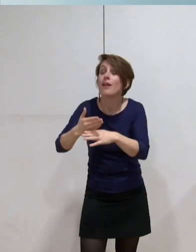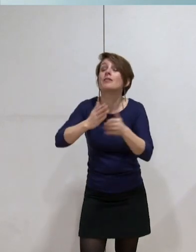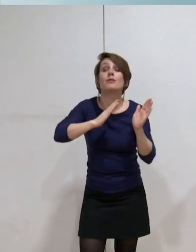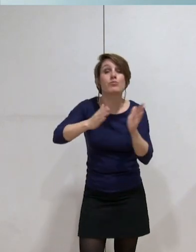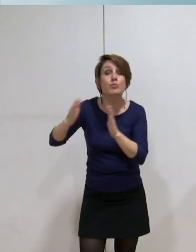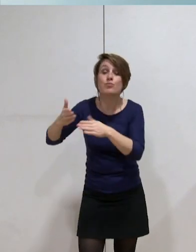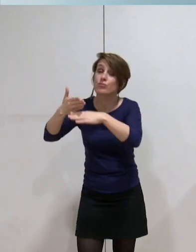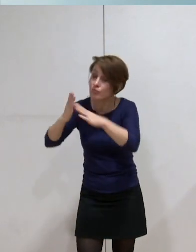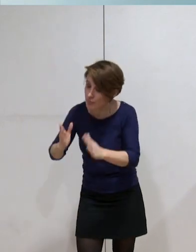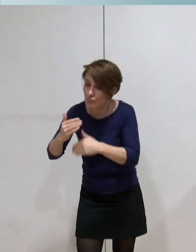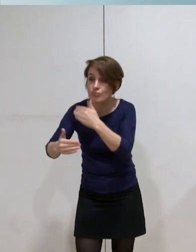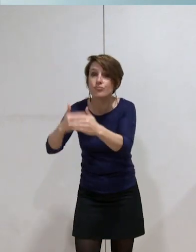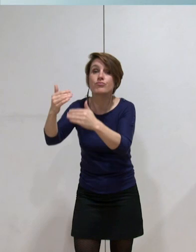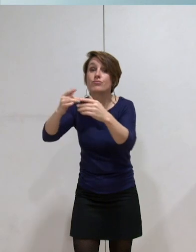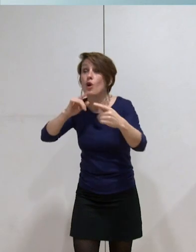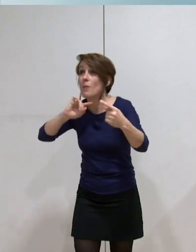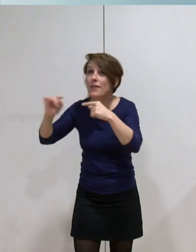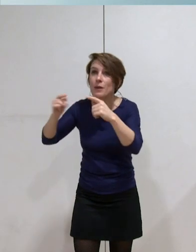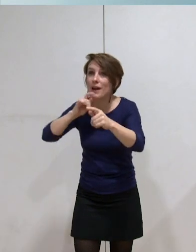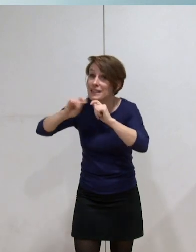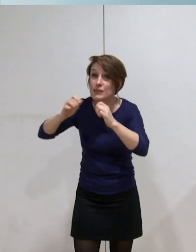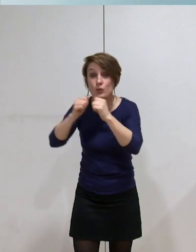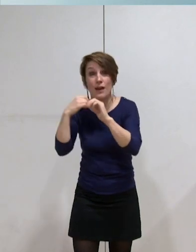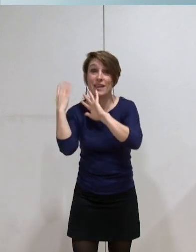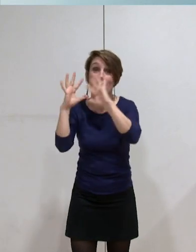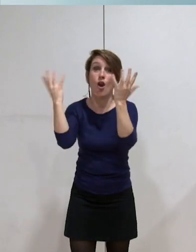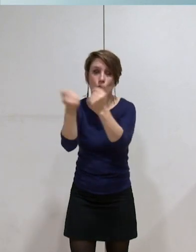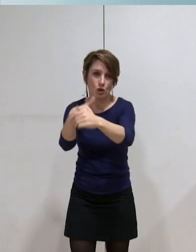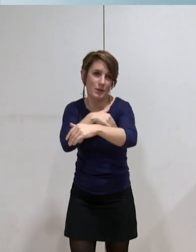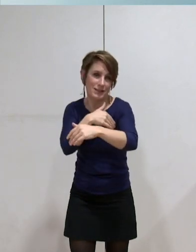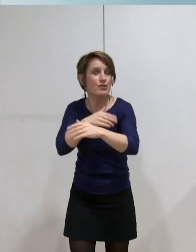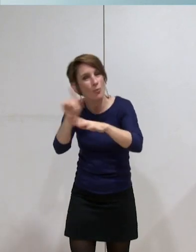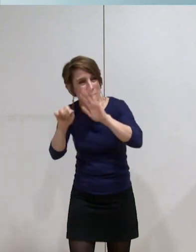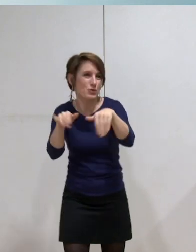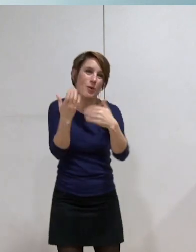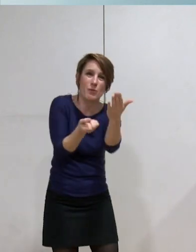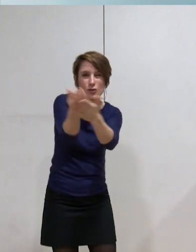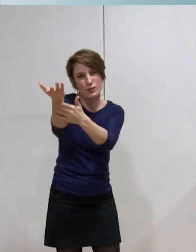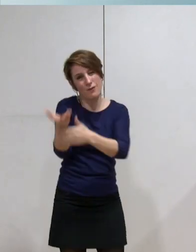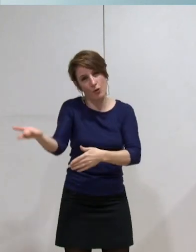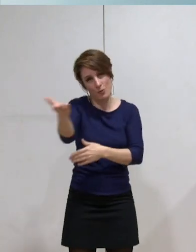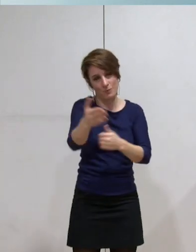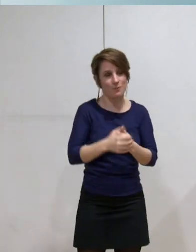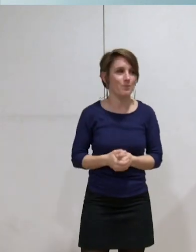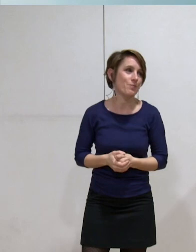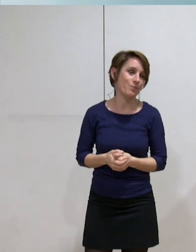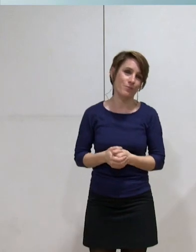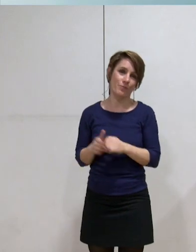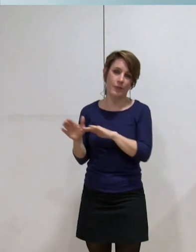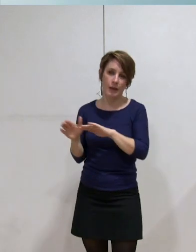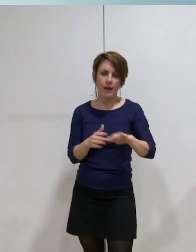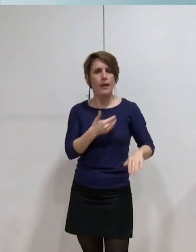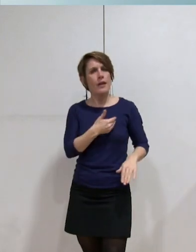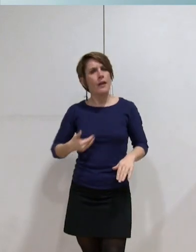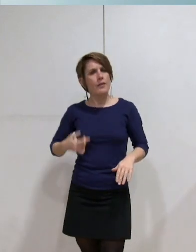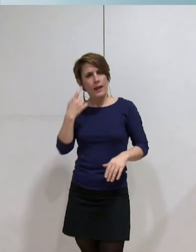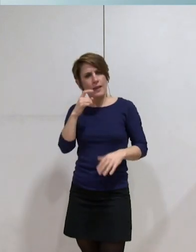étudiés avancer discuter avec l'ensemble des agents concernés revenir vers vous enfin la dernière remarque concernant